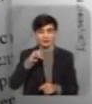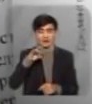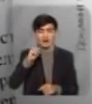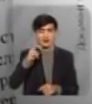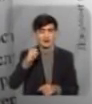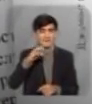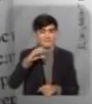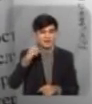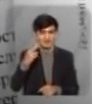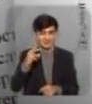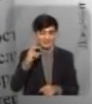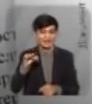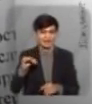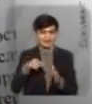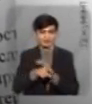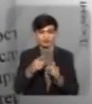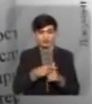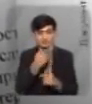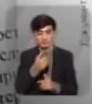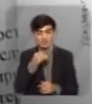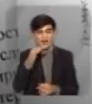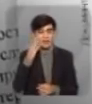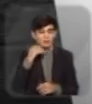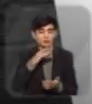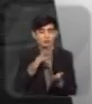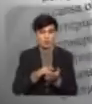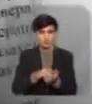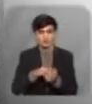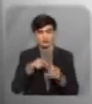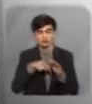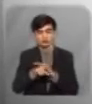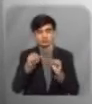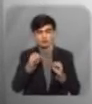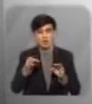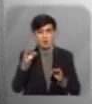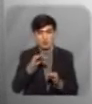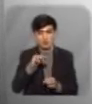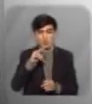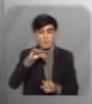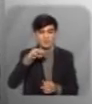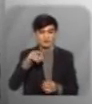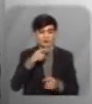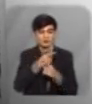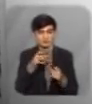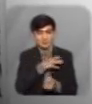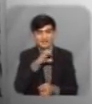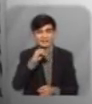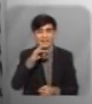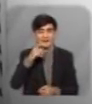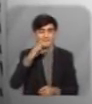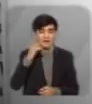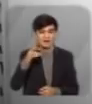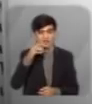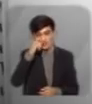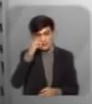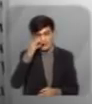ақпараттық технологиялар саласындағы тәуелсіз маманы мен Алматы қаласы ұлттық қауіпсіздік комитеті қызметкерінің түсіндіруінше, бұл сервер Германияда